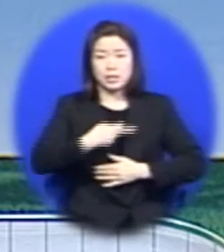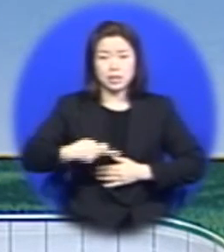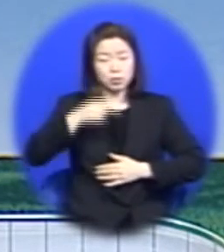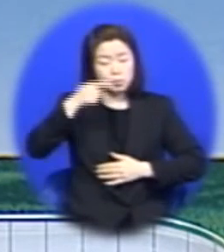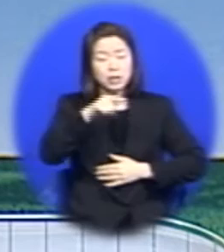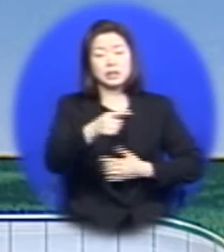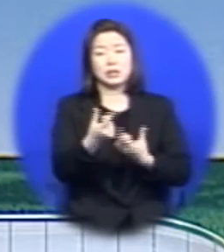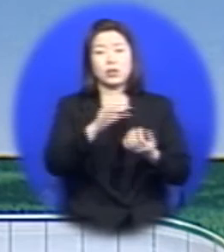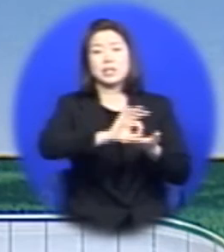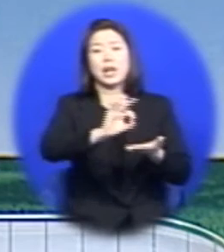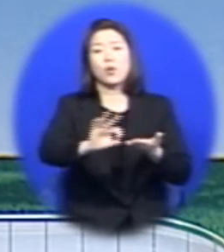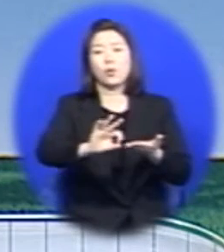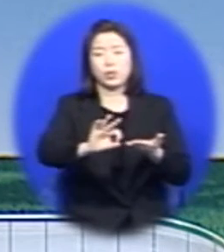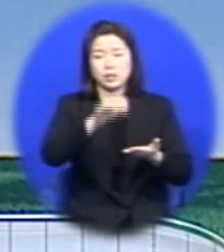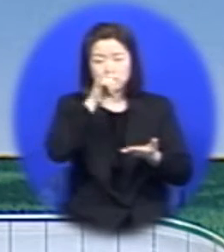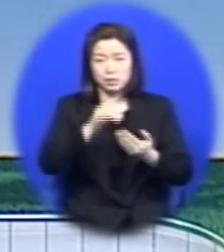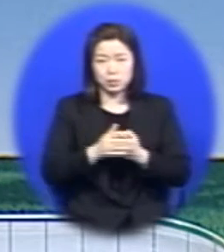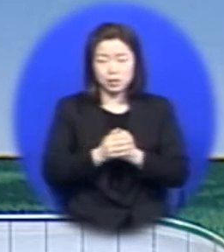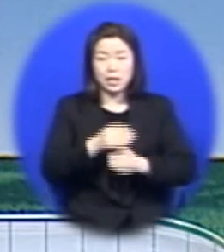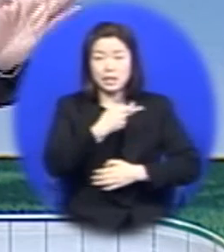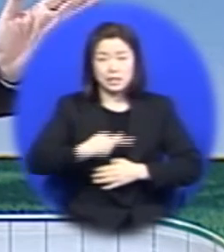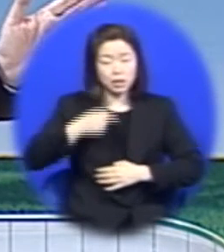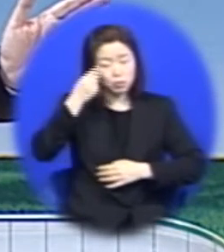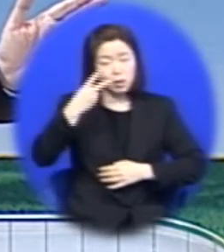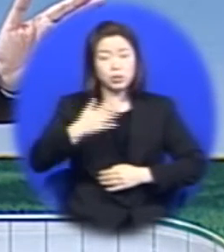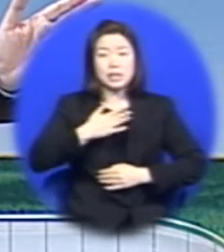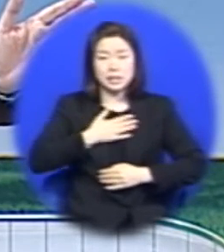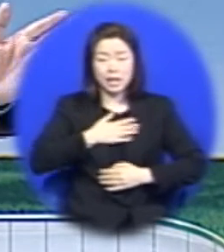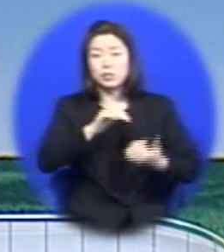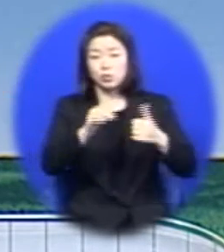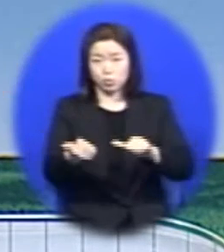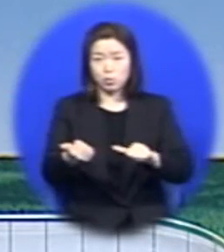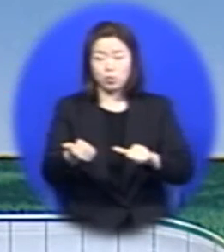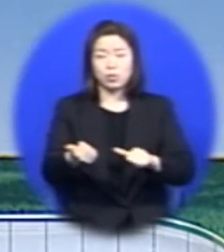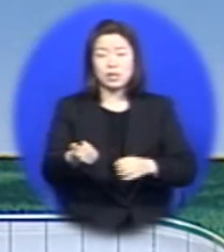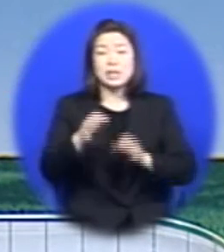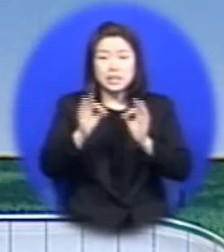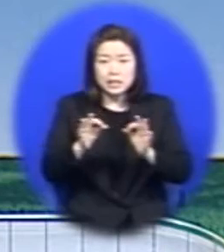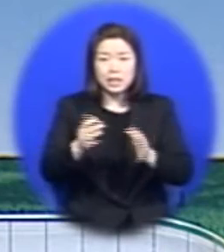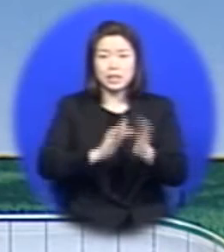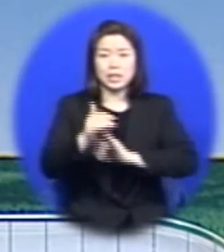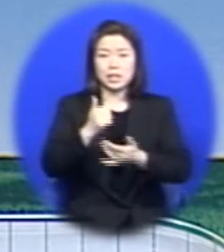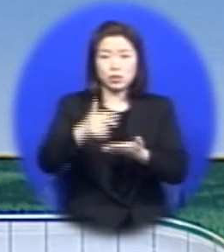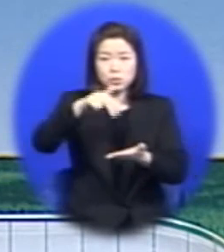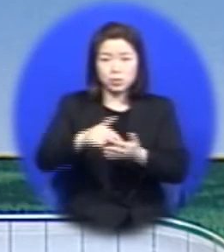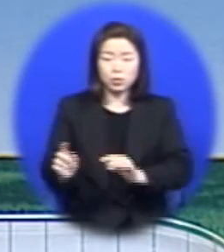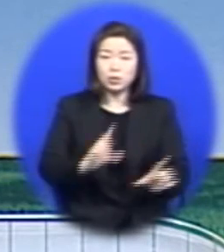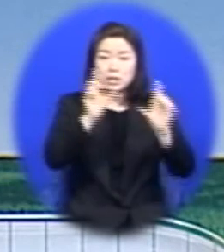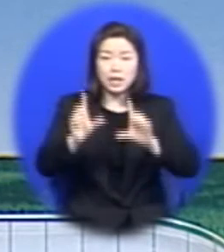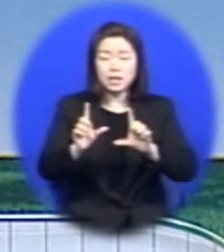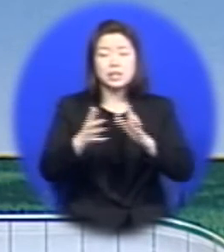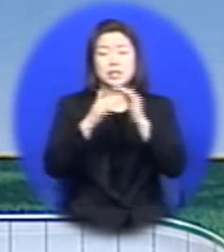쓰신 겁니다. 사도 바울은 진짜 나는 죽고 그리고 이제는 예수님으로 사는 사람이었기